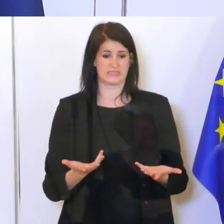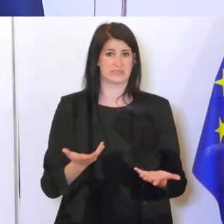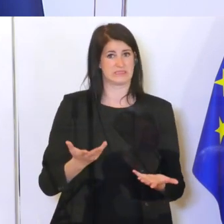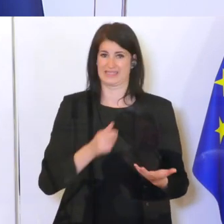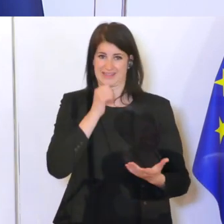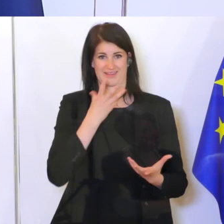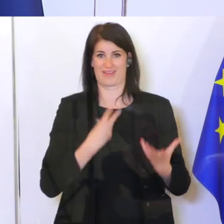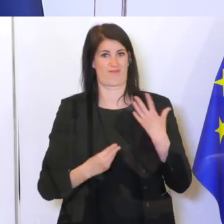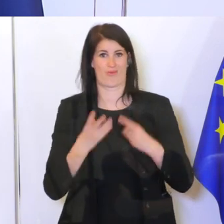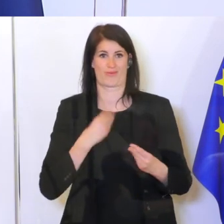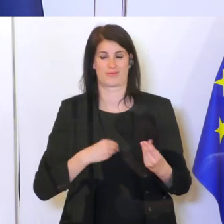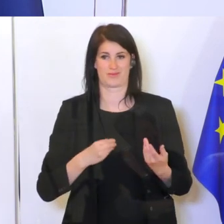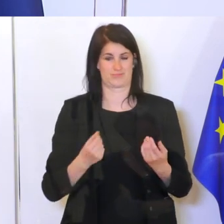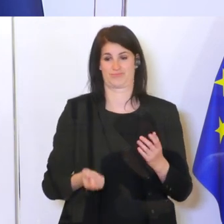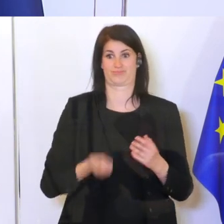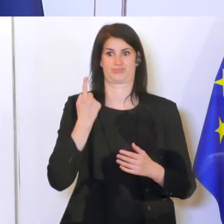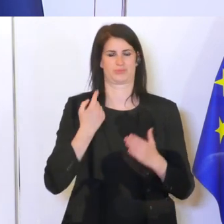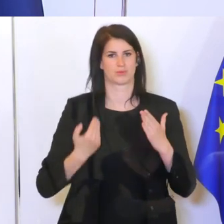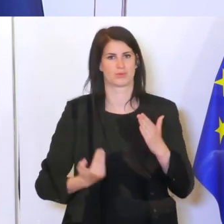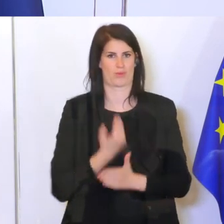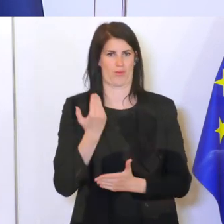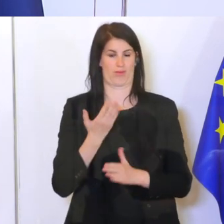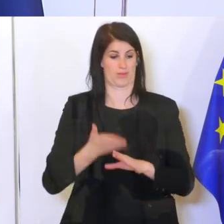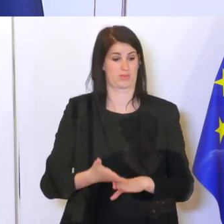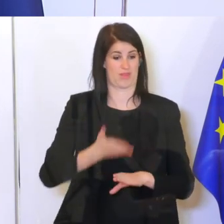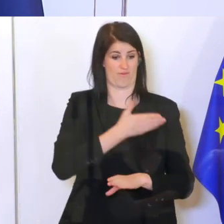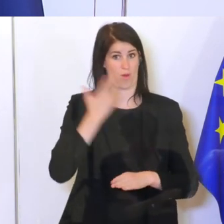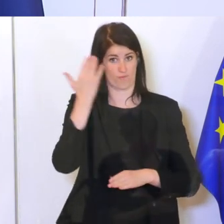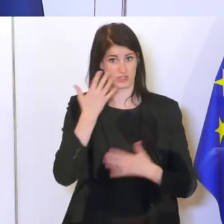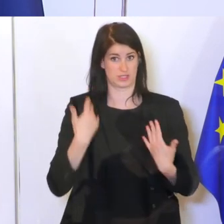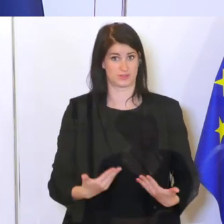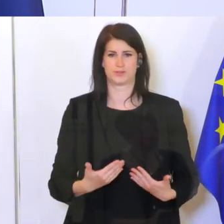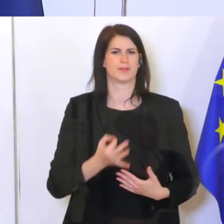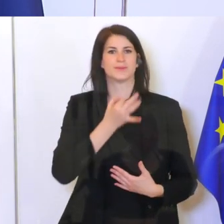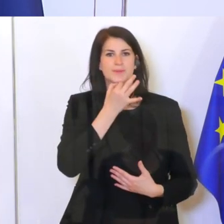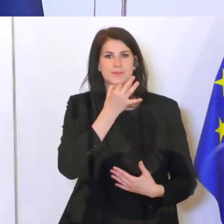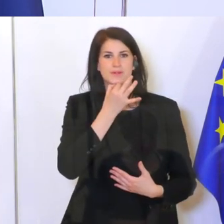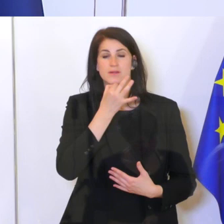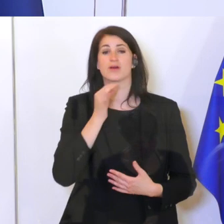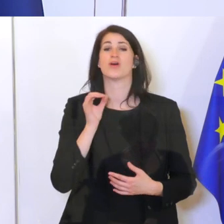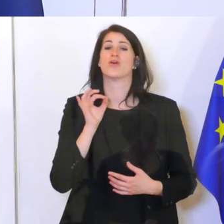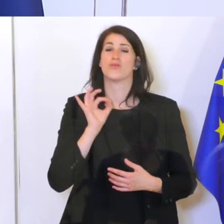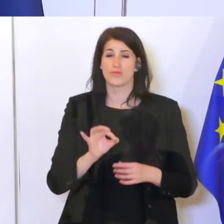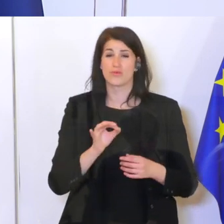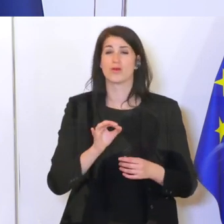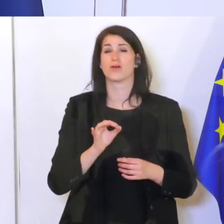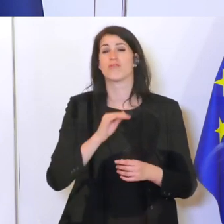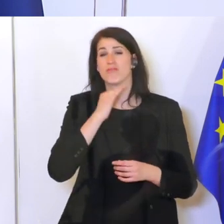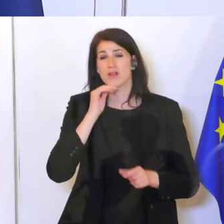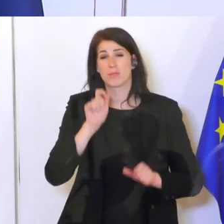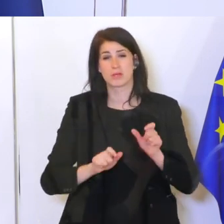uns sich bis vor wenigen Wochen nicht einmal vorstellen konnten. Das ist für viele tragisch und